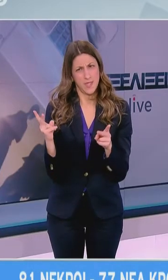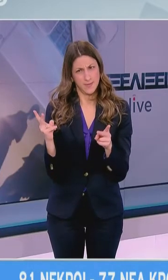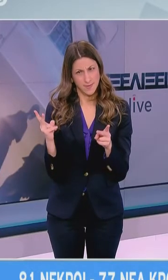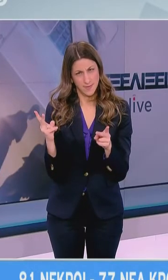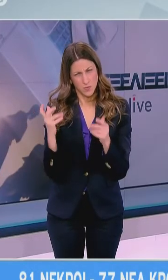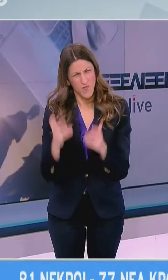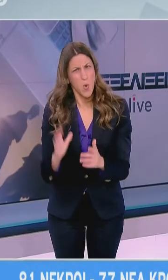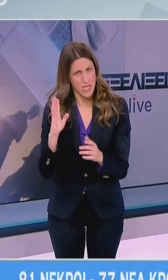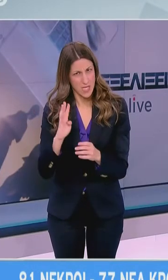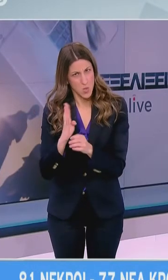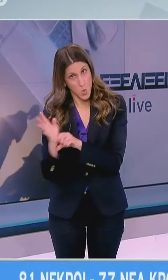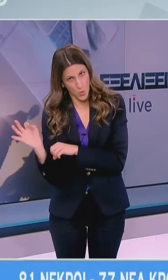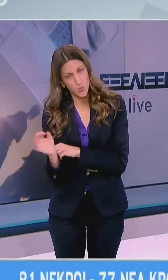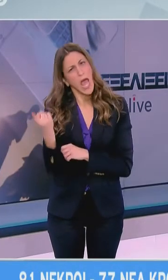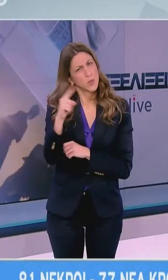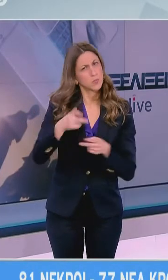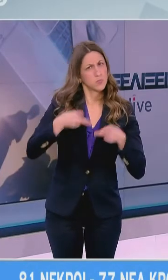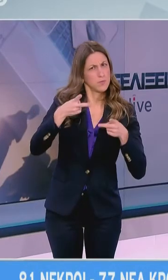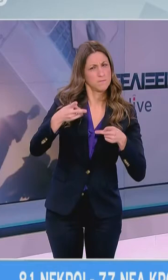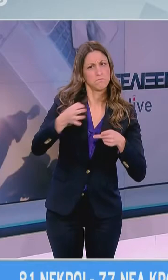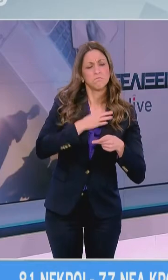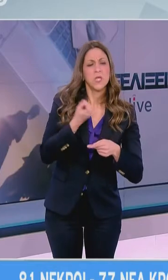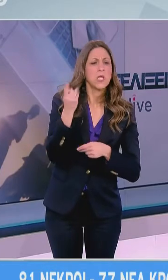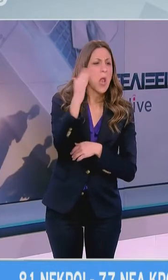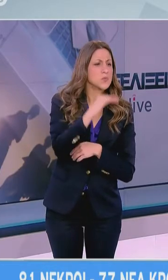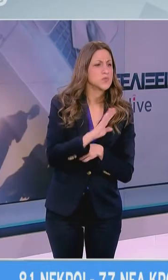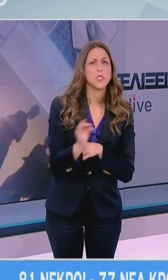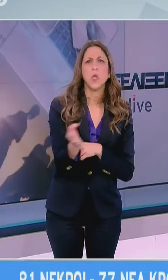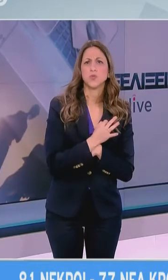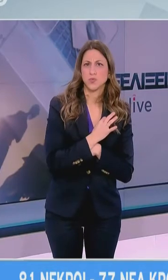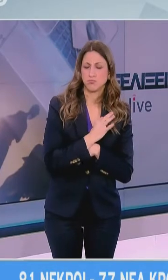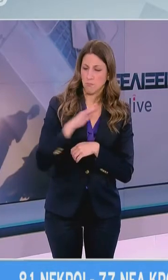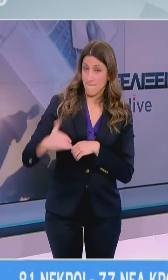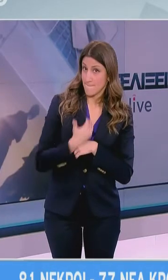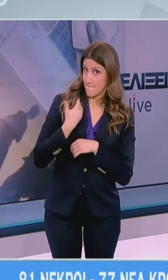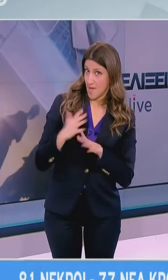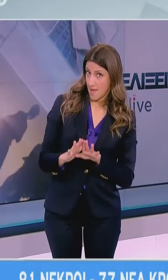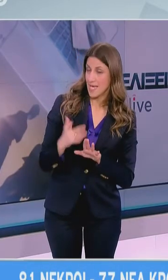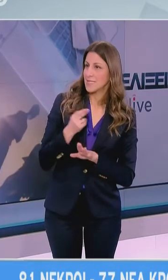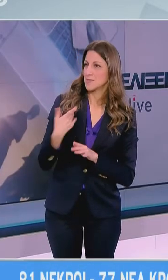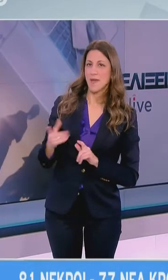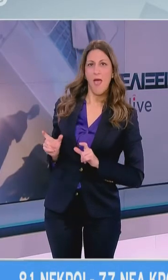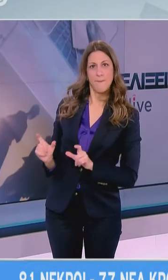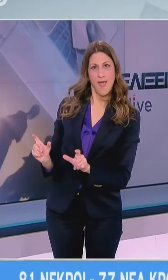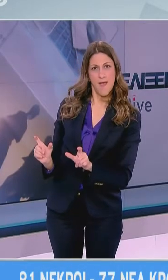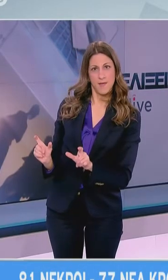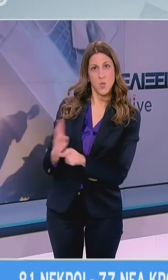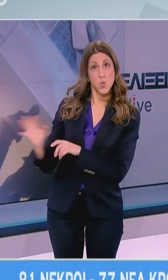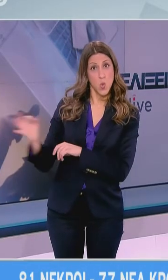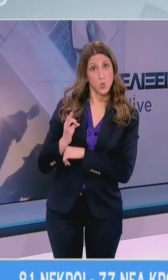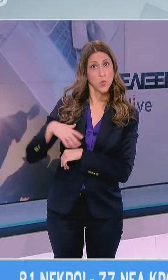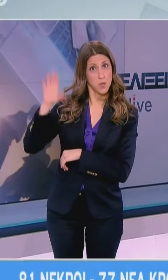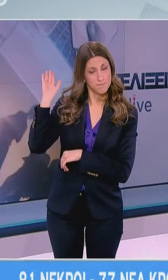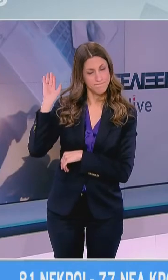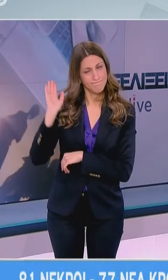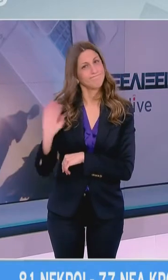κοινό κρυολόγημα, λέω εγώ, ή κάποιον άλλο ιό, εάν αυτό του δημιουργεί ανοσία έναντι του νέου ιού. Φαίνεται ότι